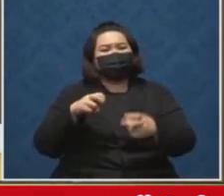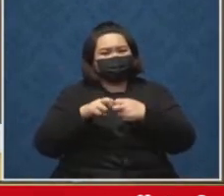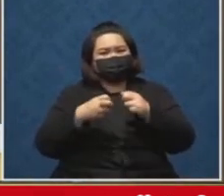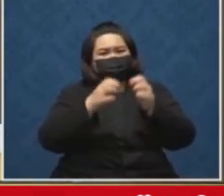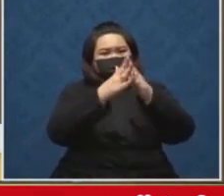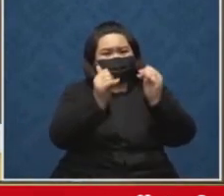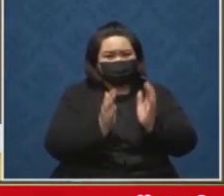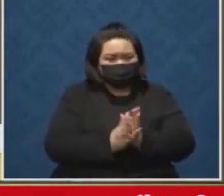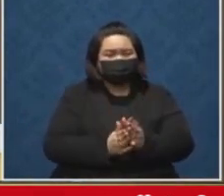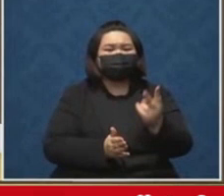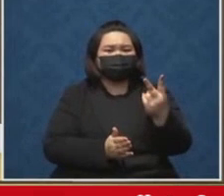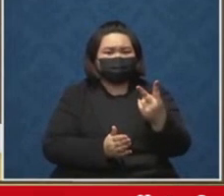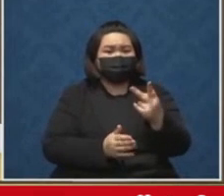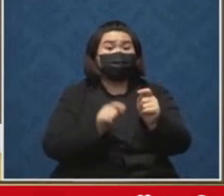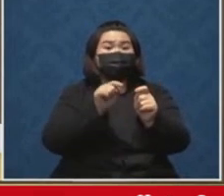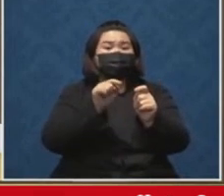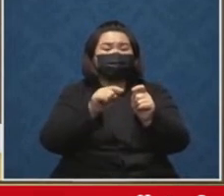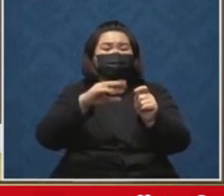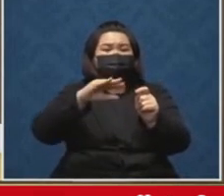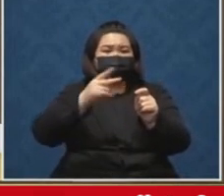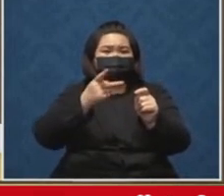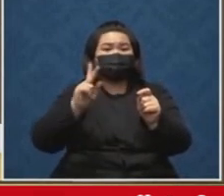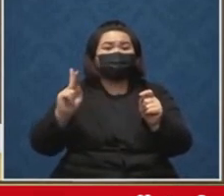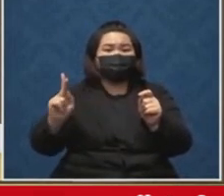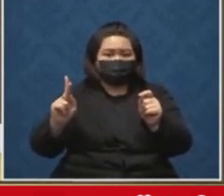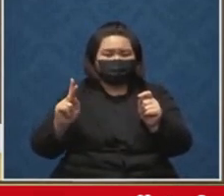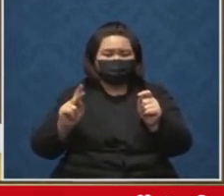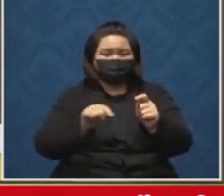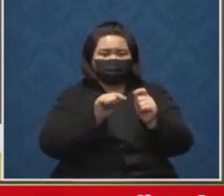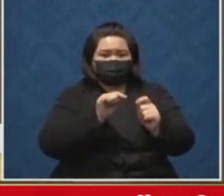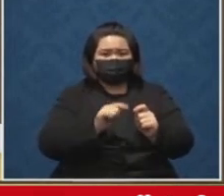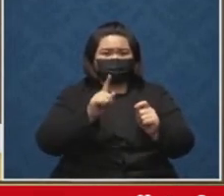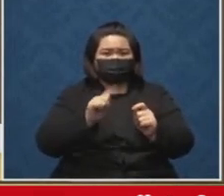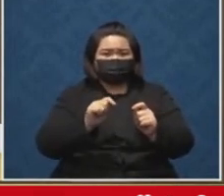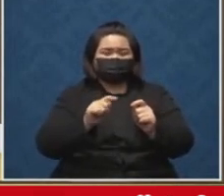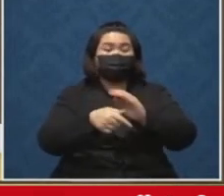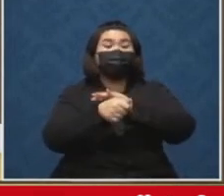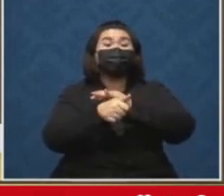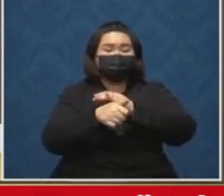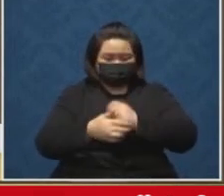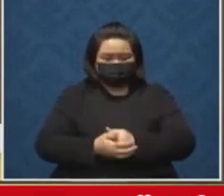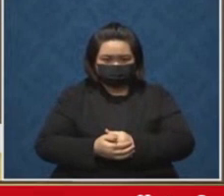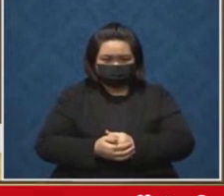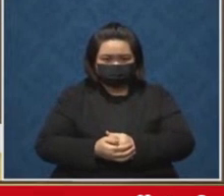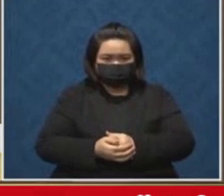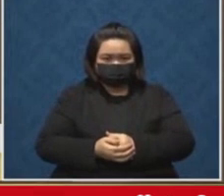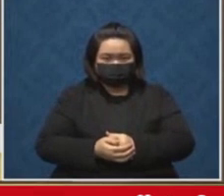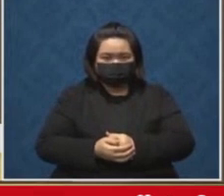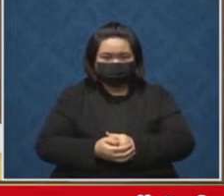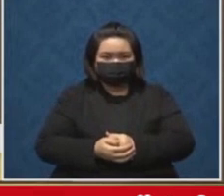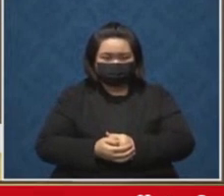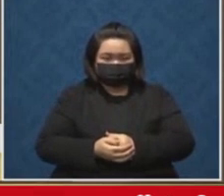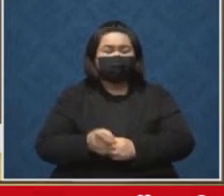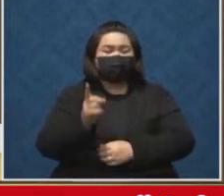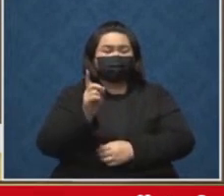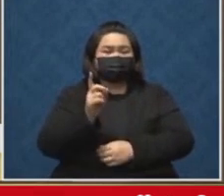นี่อยู่ในอำเภอโคกศรีสุพรรณและอำเภอตงหอยคือบ้านโคกกลางนี่อยู่ในเข